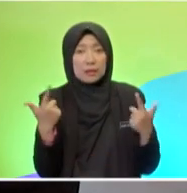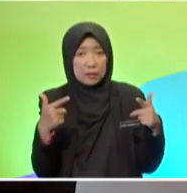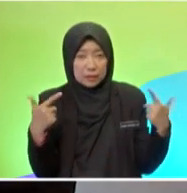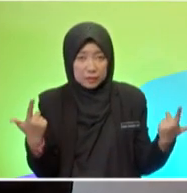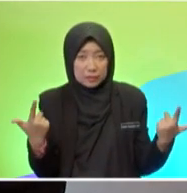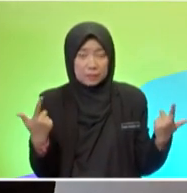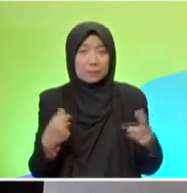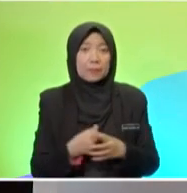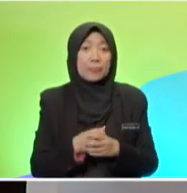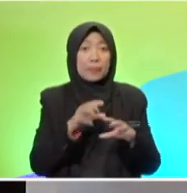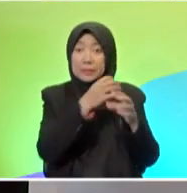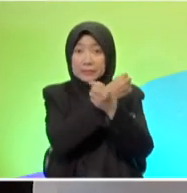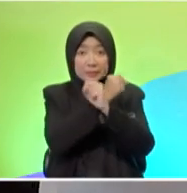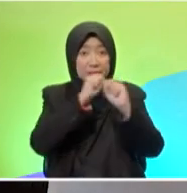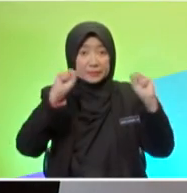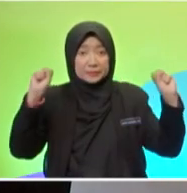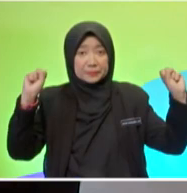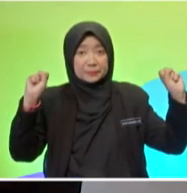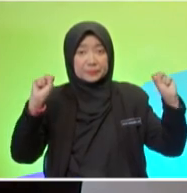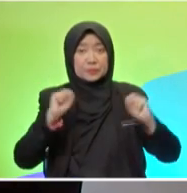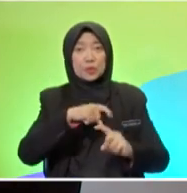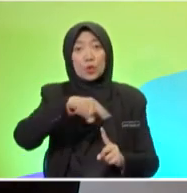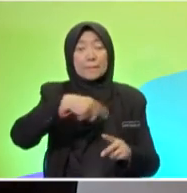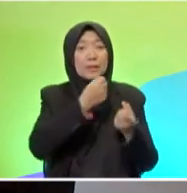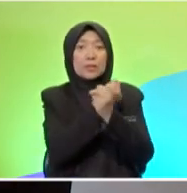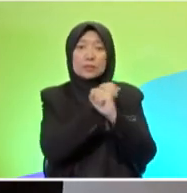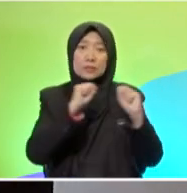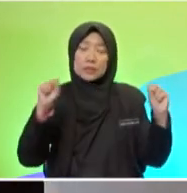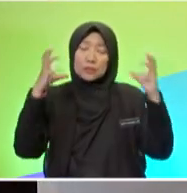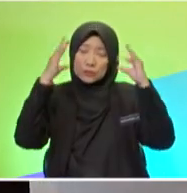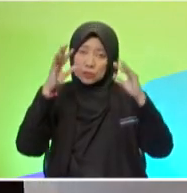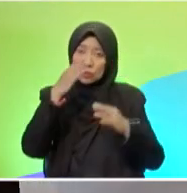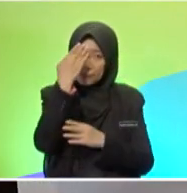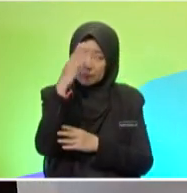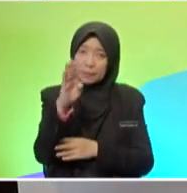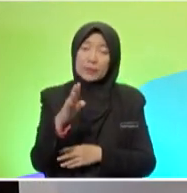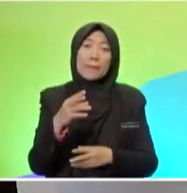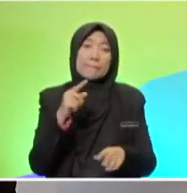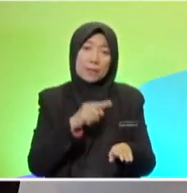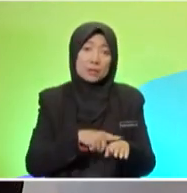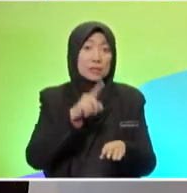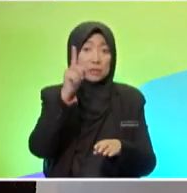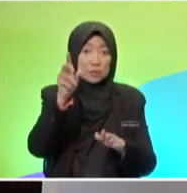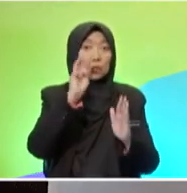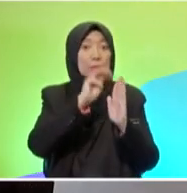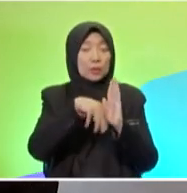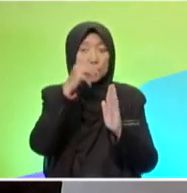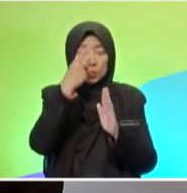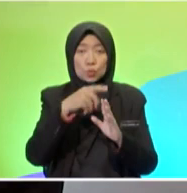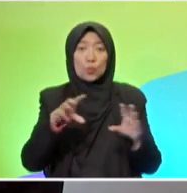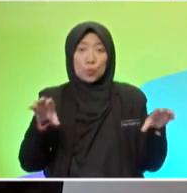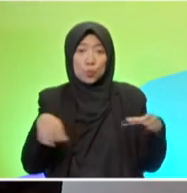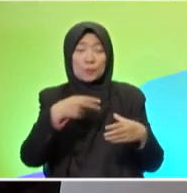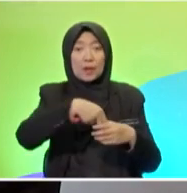kalian anda sudah jadi bila bersedia bagi masa kepada anda selama 1 menit untuk Anda